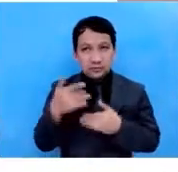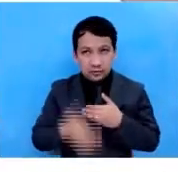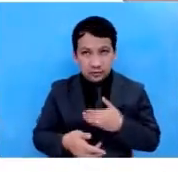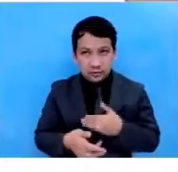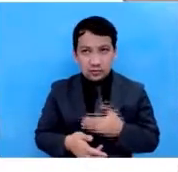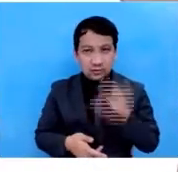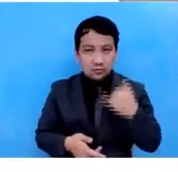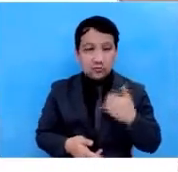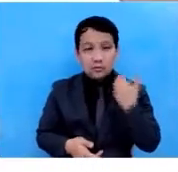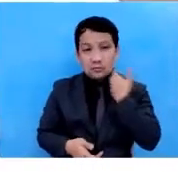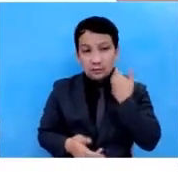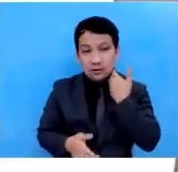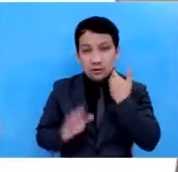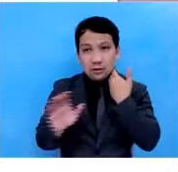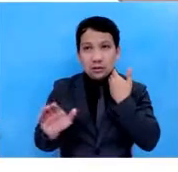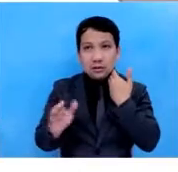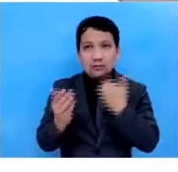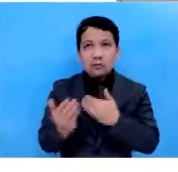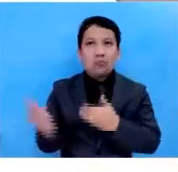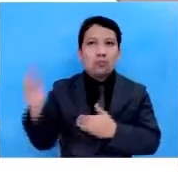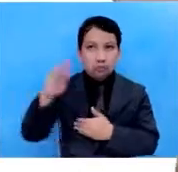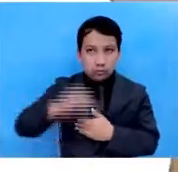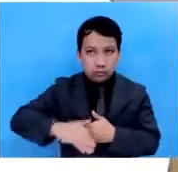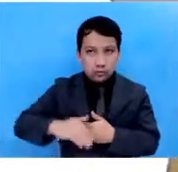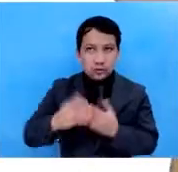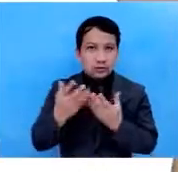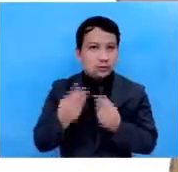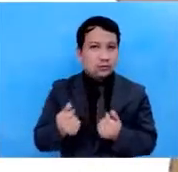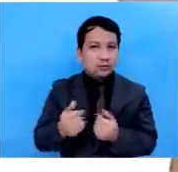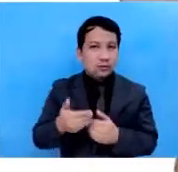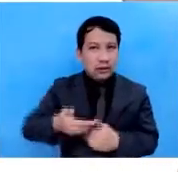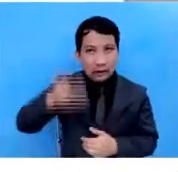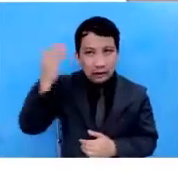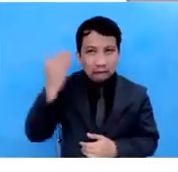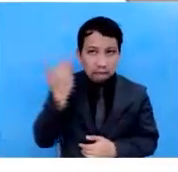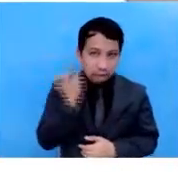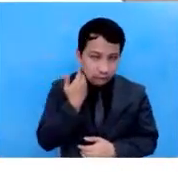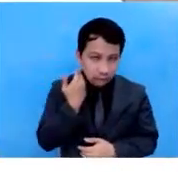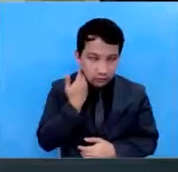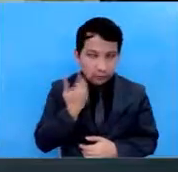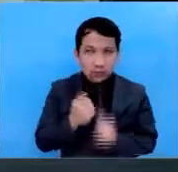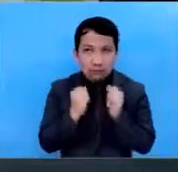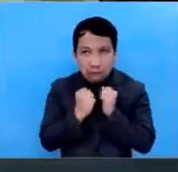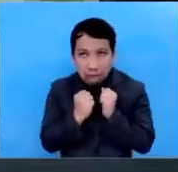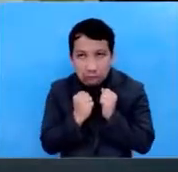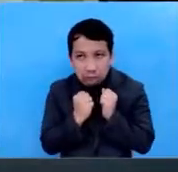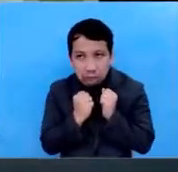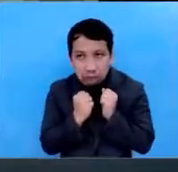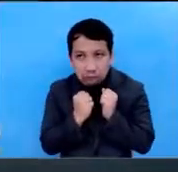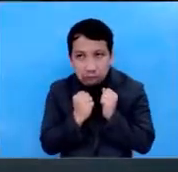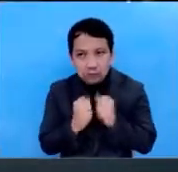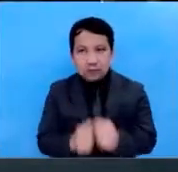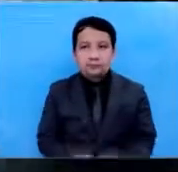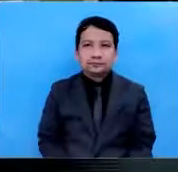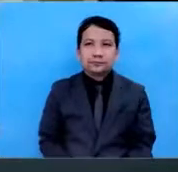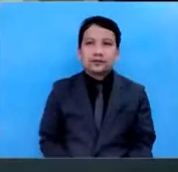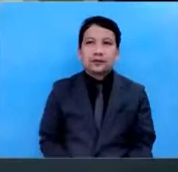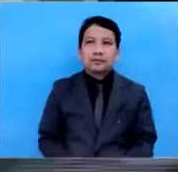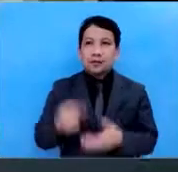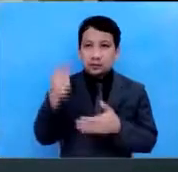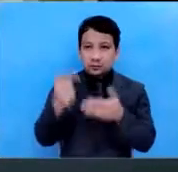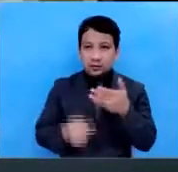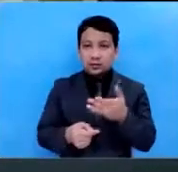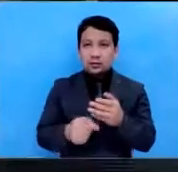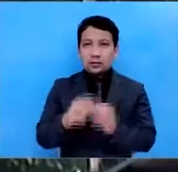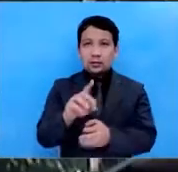niya, magdamag, hindi nawala. Tapos parang nag-chill-chill na siya. Sa datos ng Health Department as